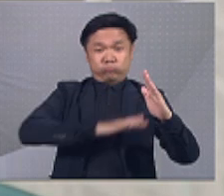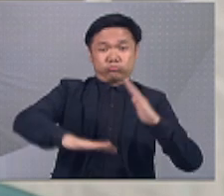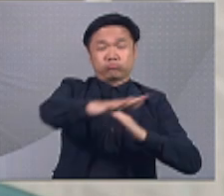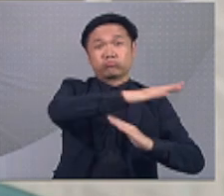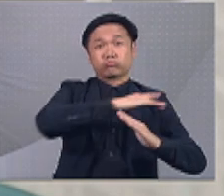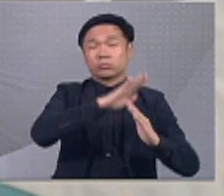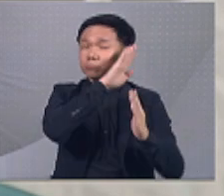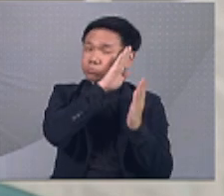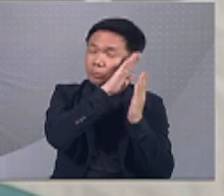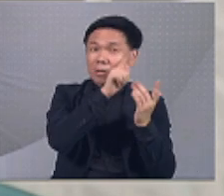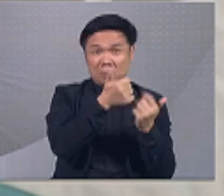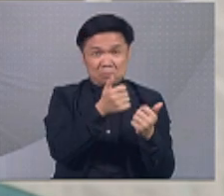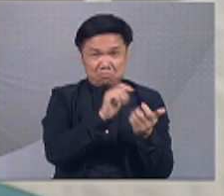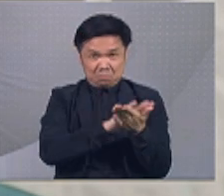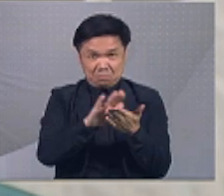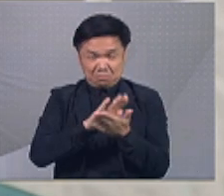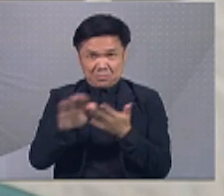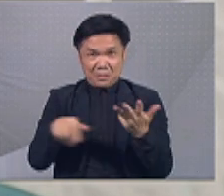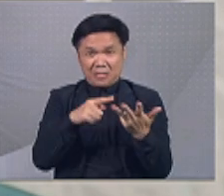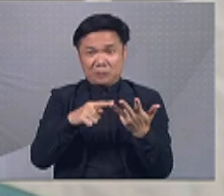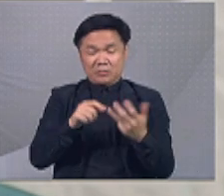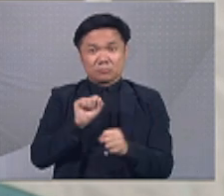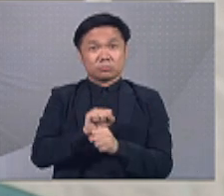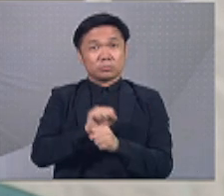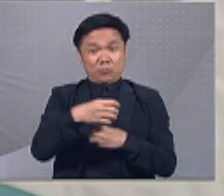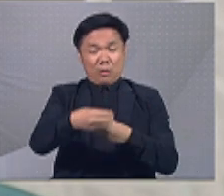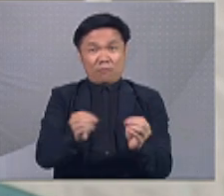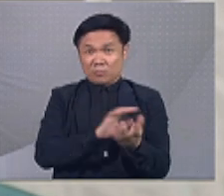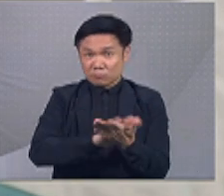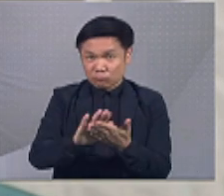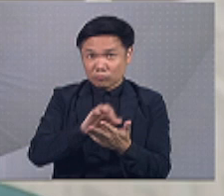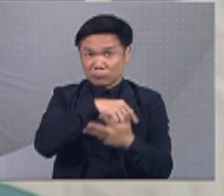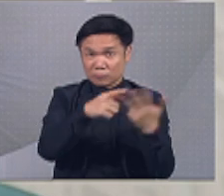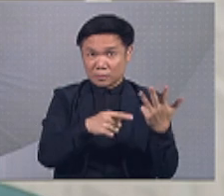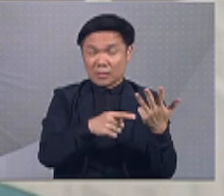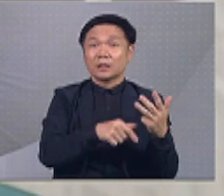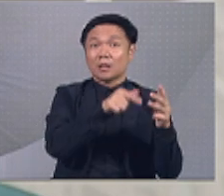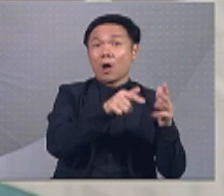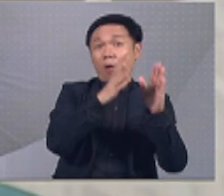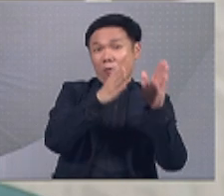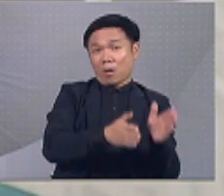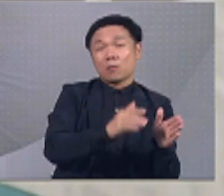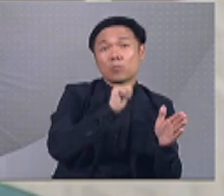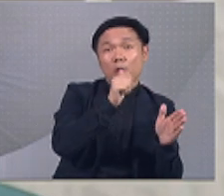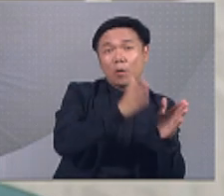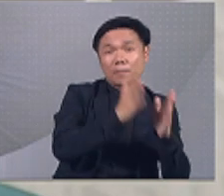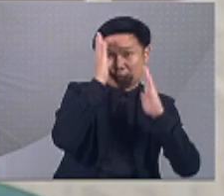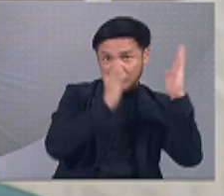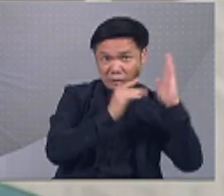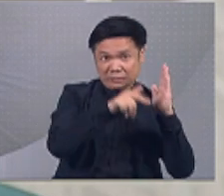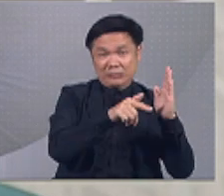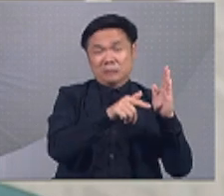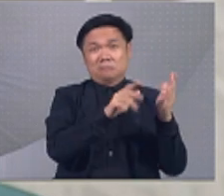kerja memandangkan isu penurunan copy 19 di kalangan pekerja bukan warga negara adalah merupakan isu yang penting